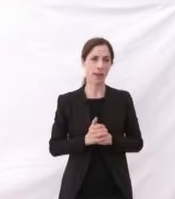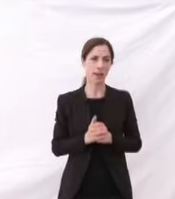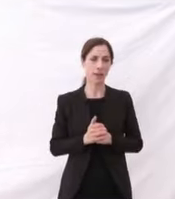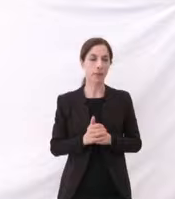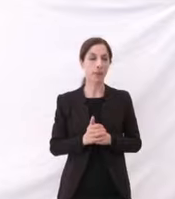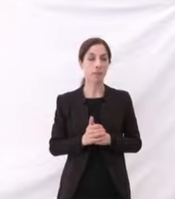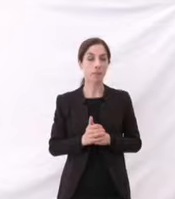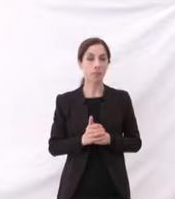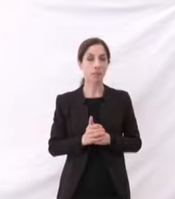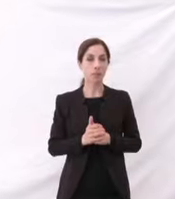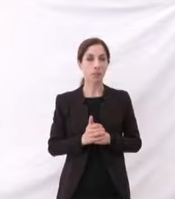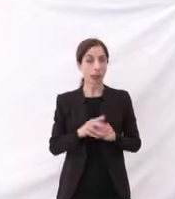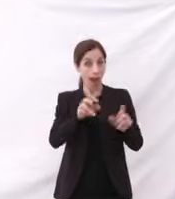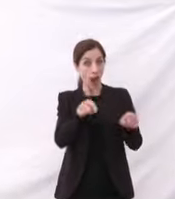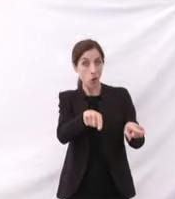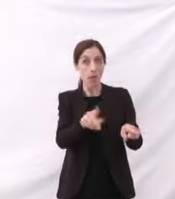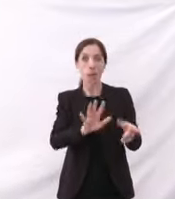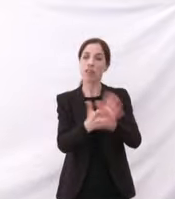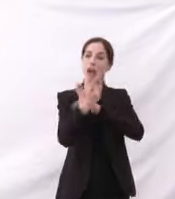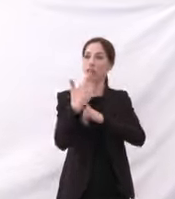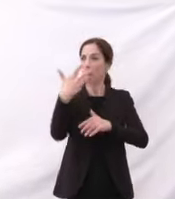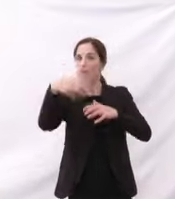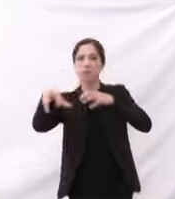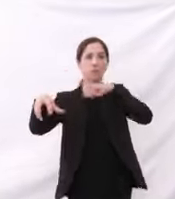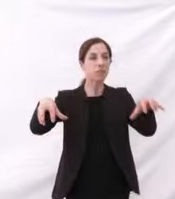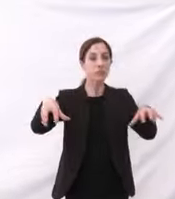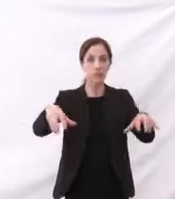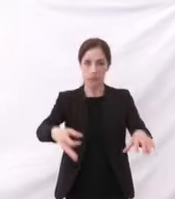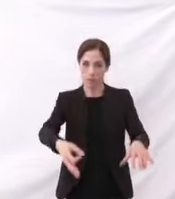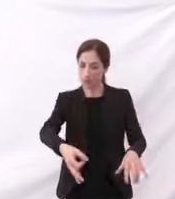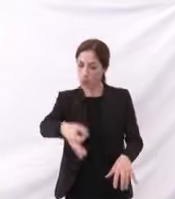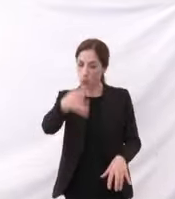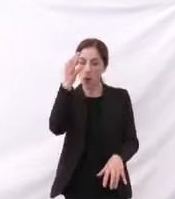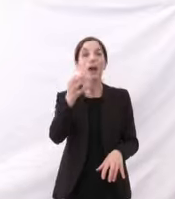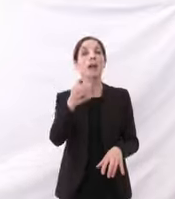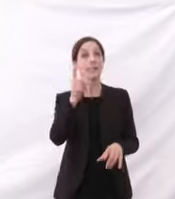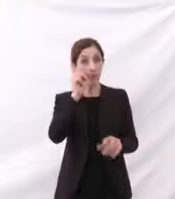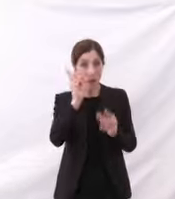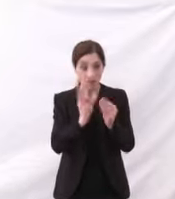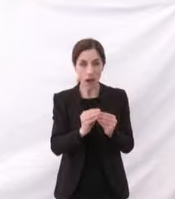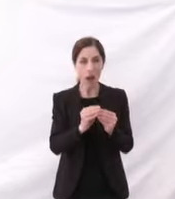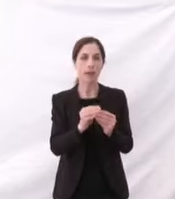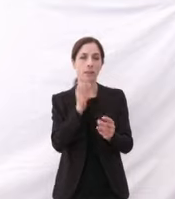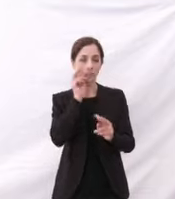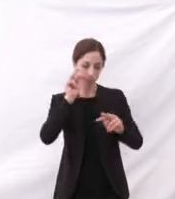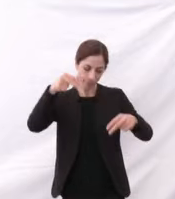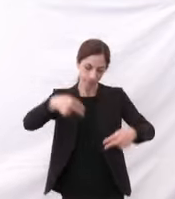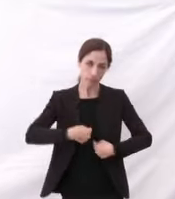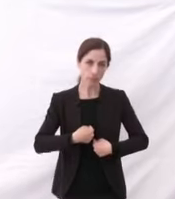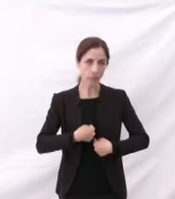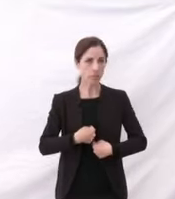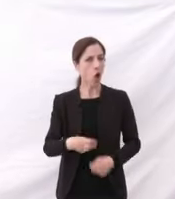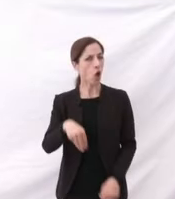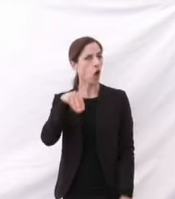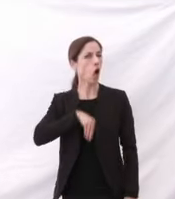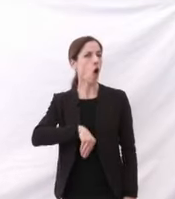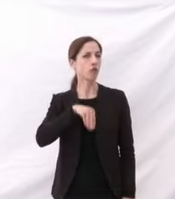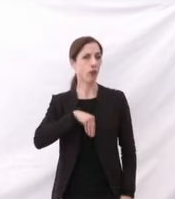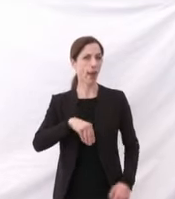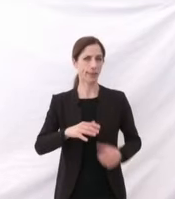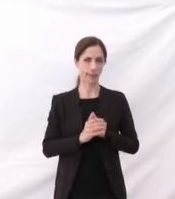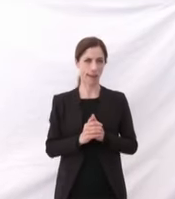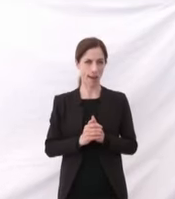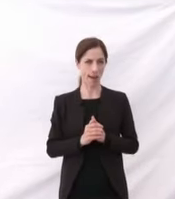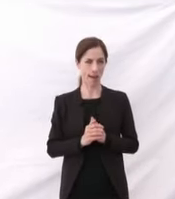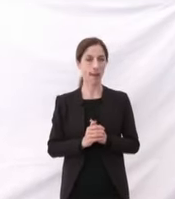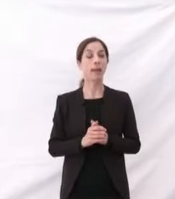Se lo fate, fatevi l'esame di coscienza, e soprattutto Libera è disposto a